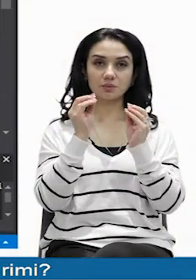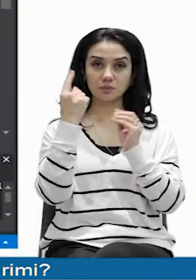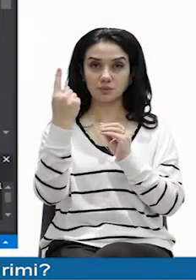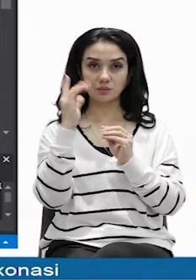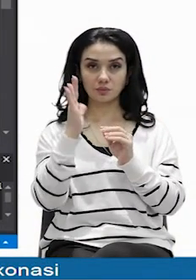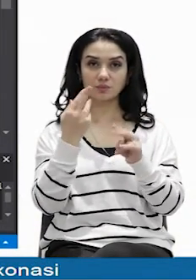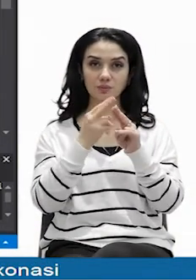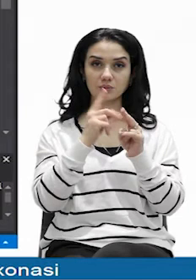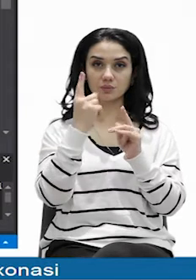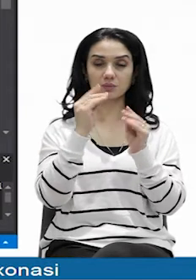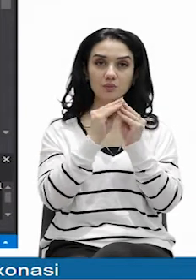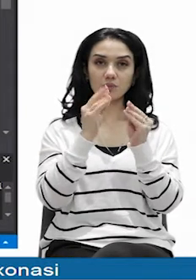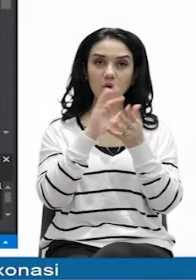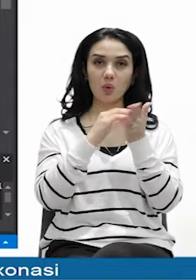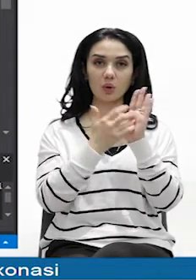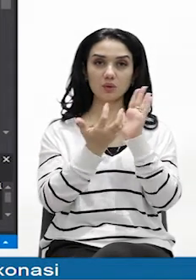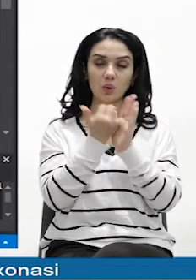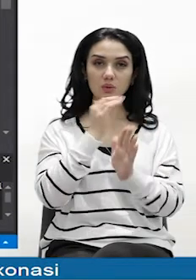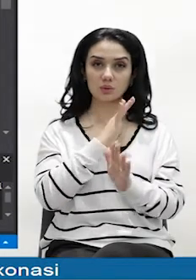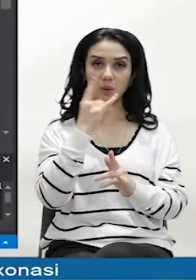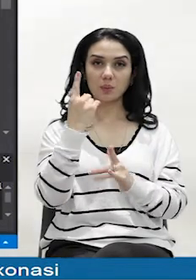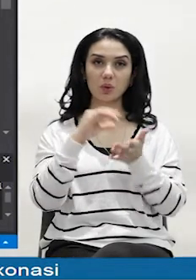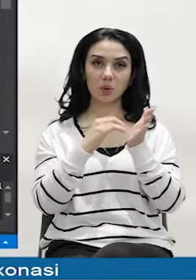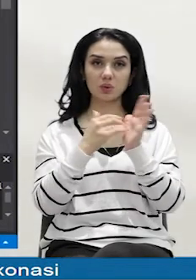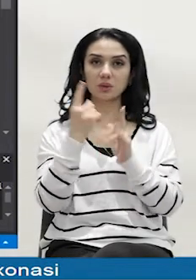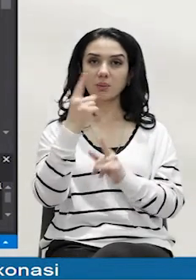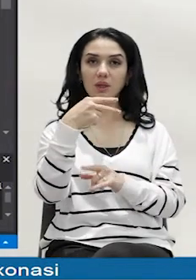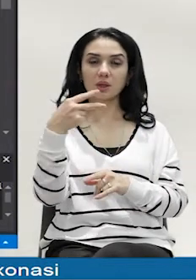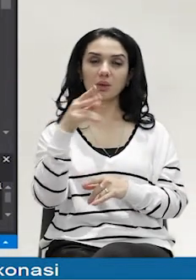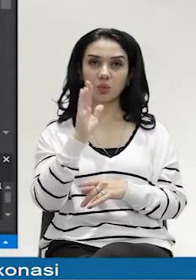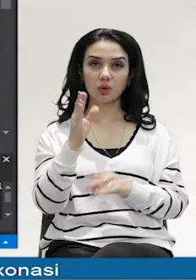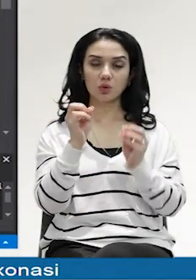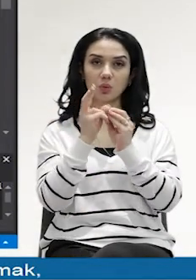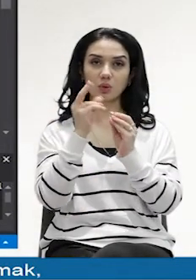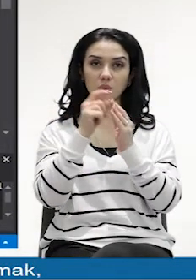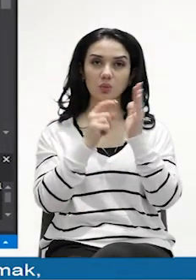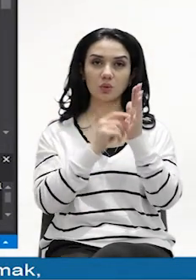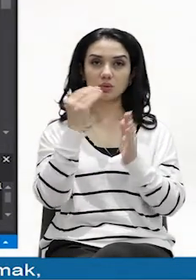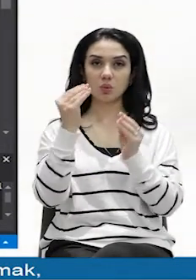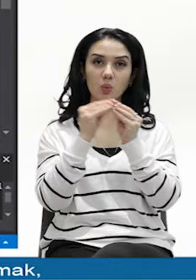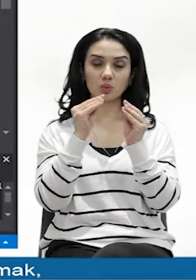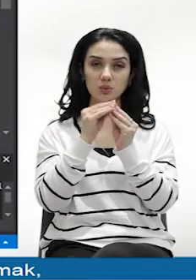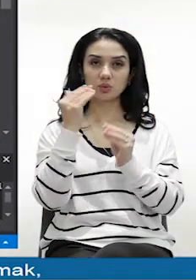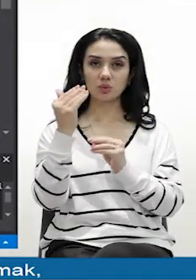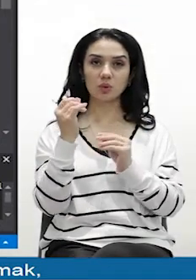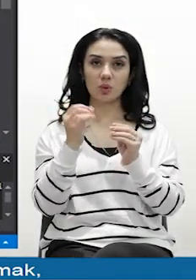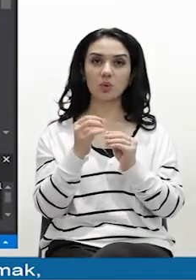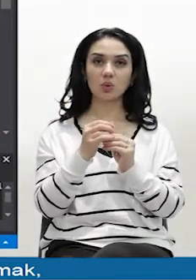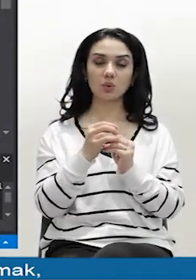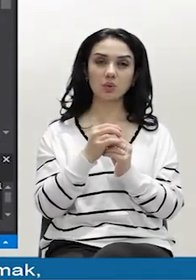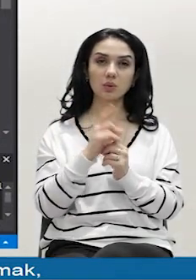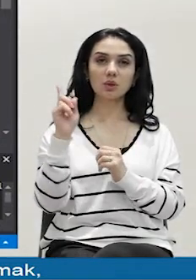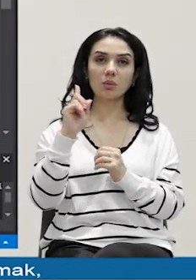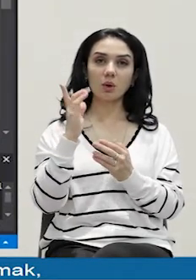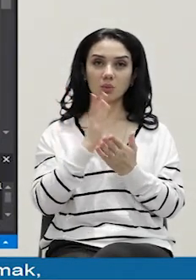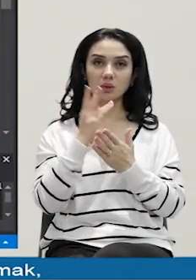Demak, 10 lar xonasi olindi. Endi 1 lar xonasi nimaga teng bo'ladi? 12 ni 10 ga bo'lsak, hop, 10 ga bo'lsak nima